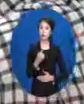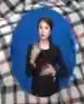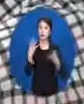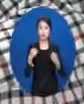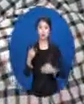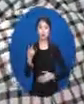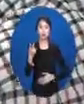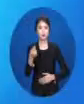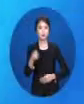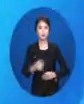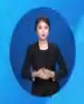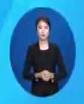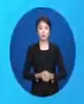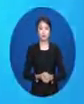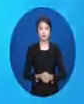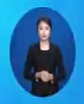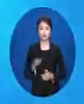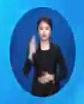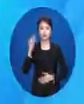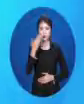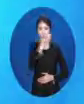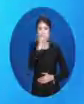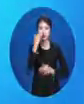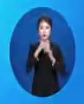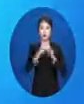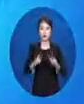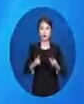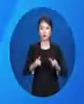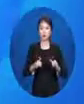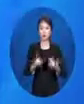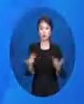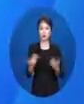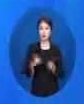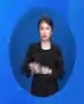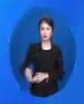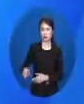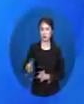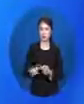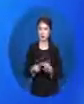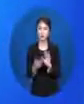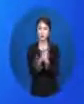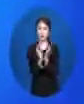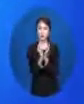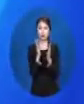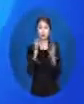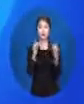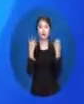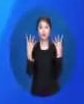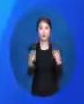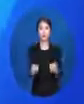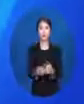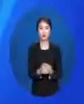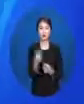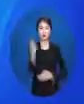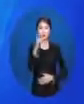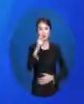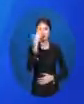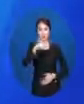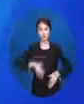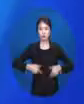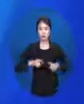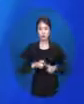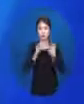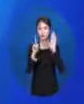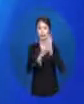될 전망입니다. 요즘 청년 실업에 대한 다양한 논의가 이루어지고 있는데요. 2015 충남 채용